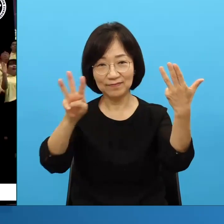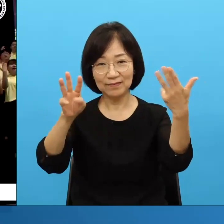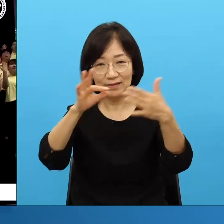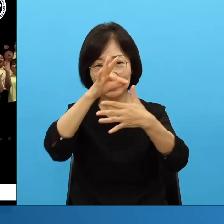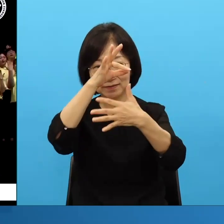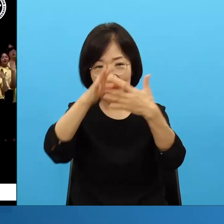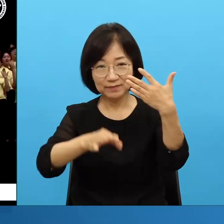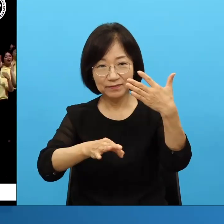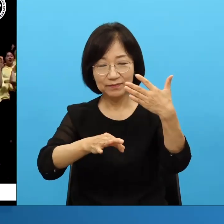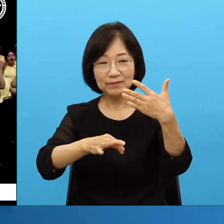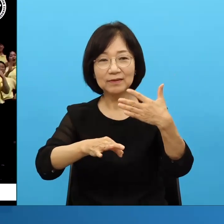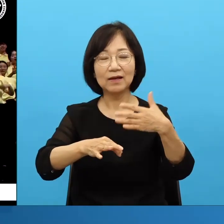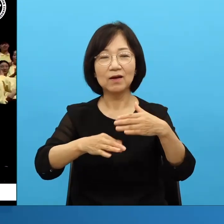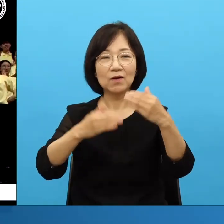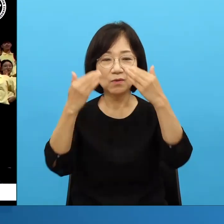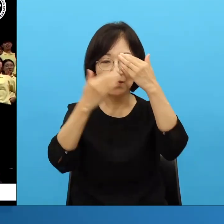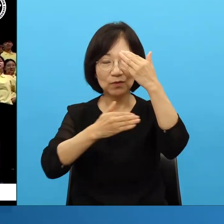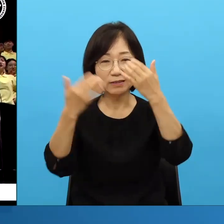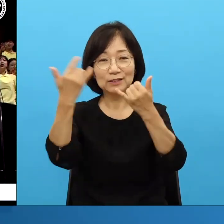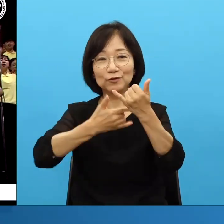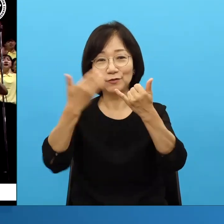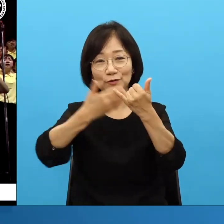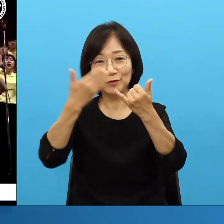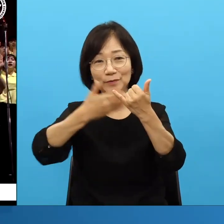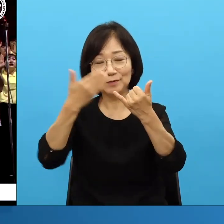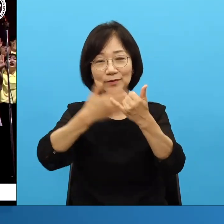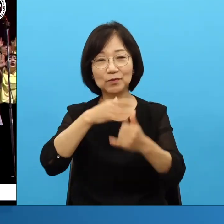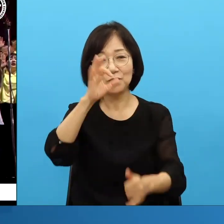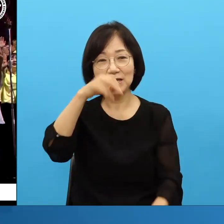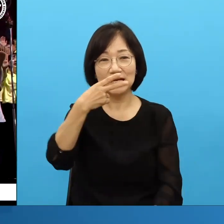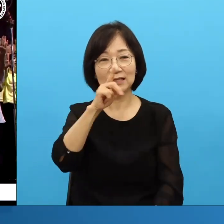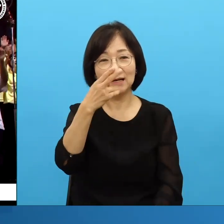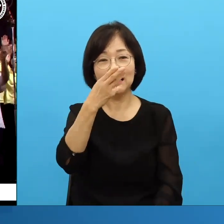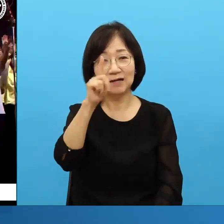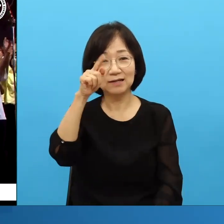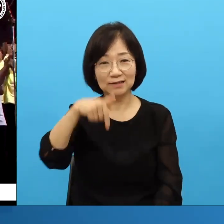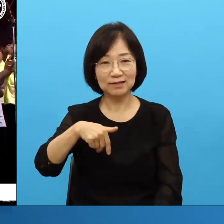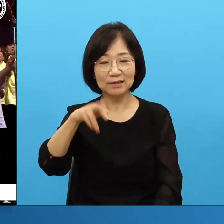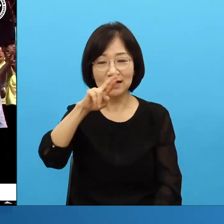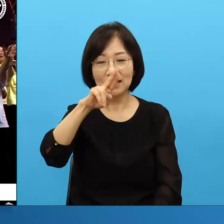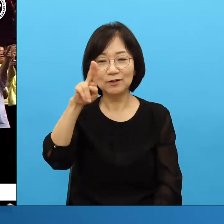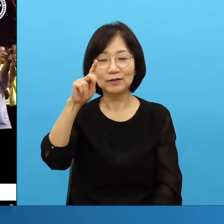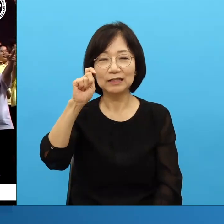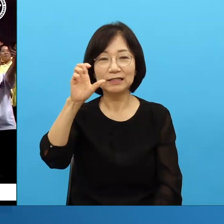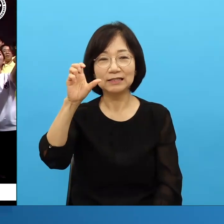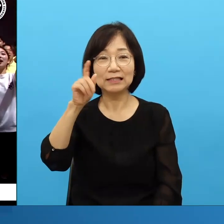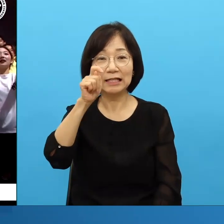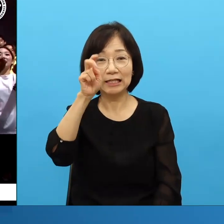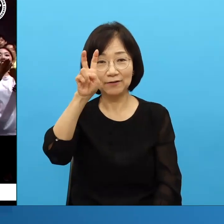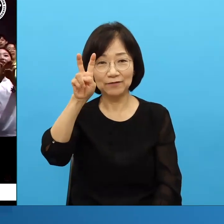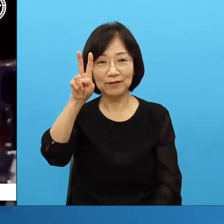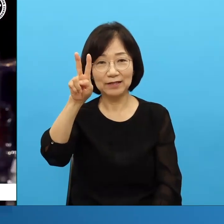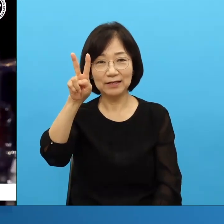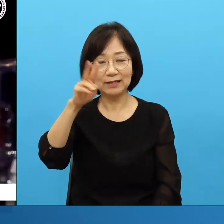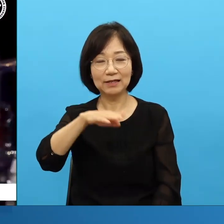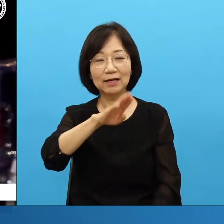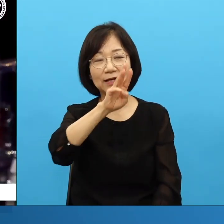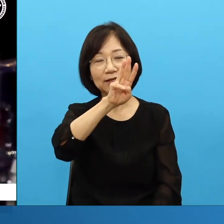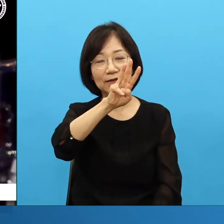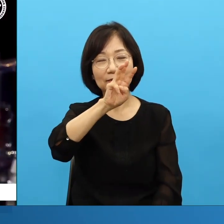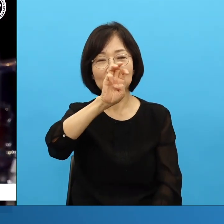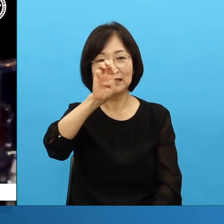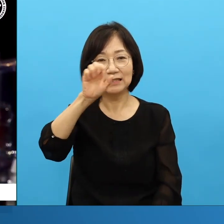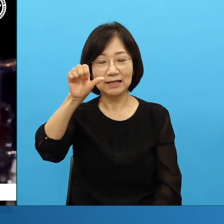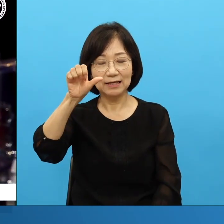순서는 전도협회 공식 유튜브 채널 위다락과 RUTC TV, 위아 다국어 채널에서 생방송됩니다. 4일